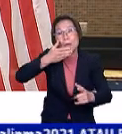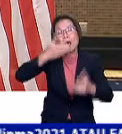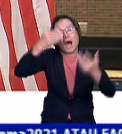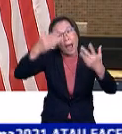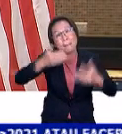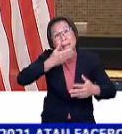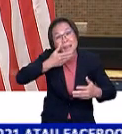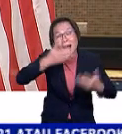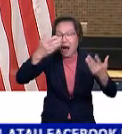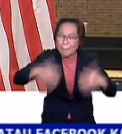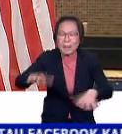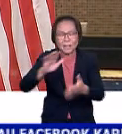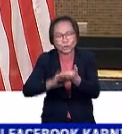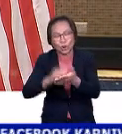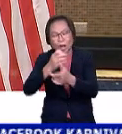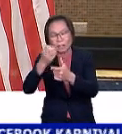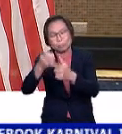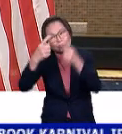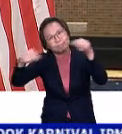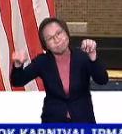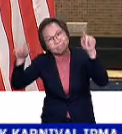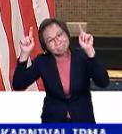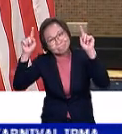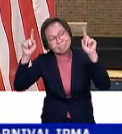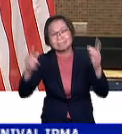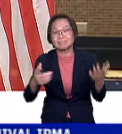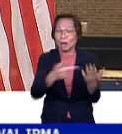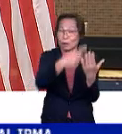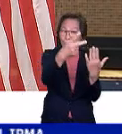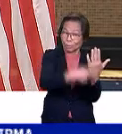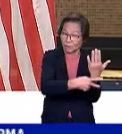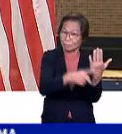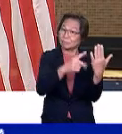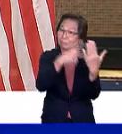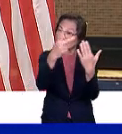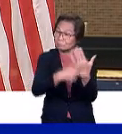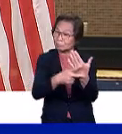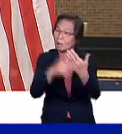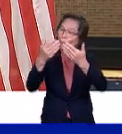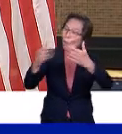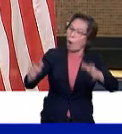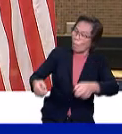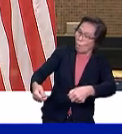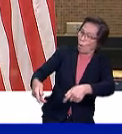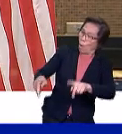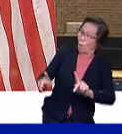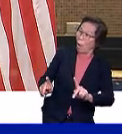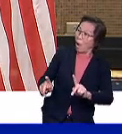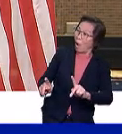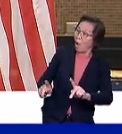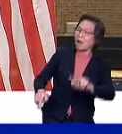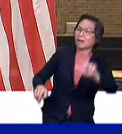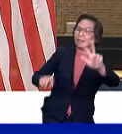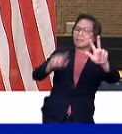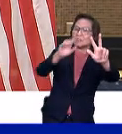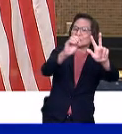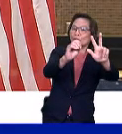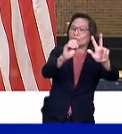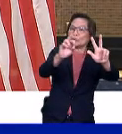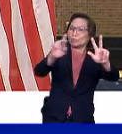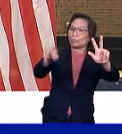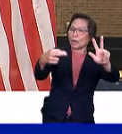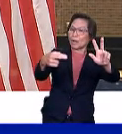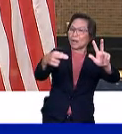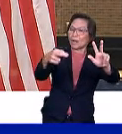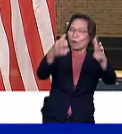lepasan sekolah dan graduan inisiatif ini dijangka membuka peluang kepada 30.000 orang